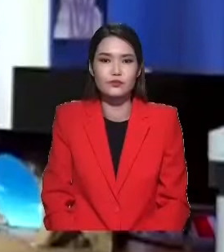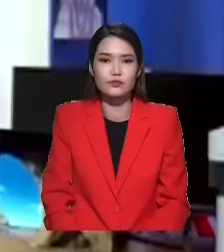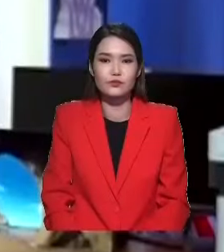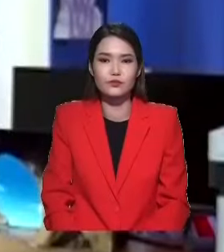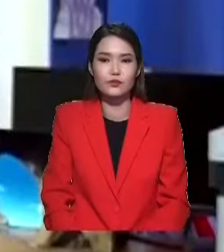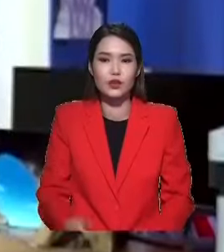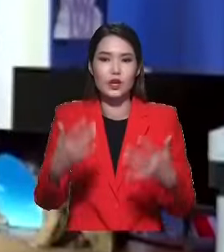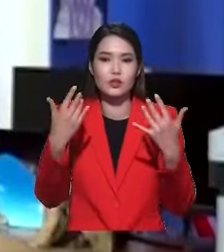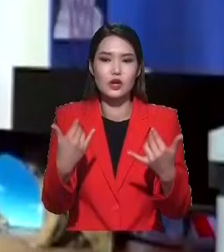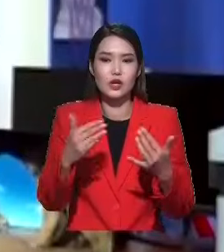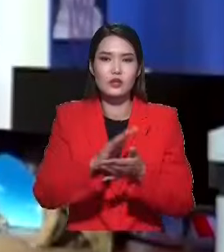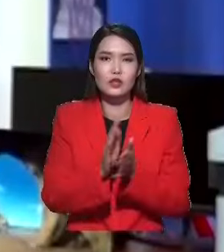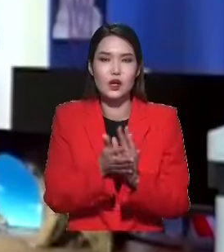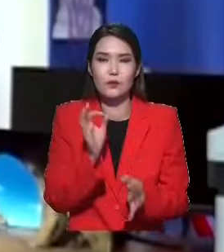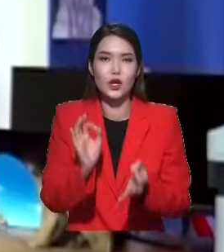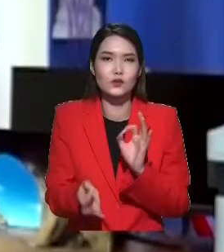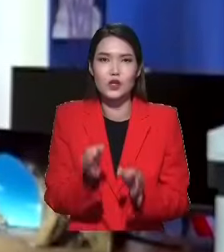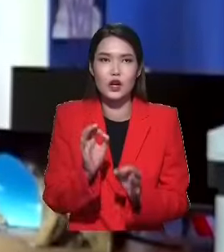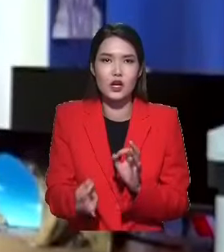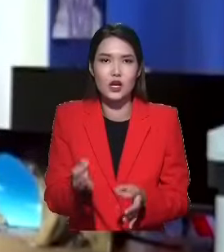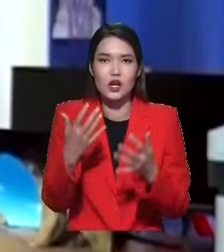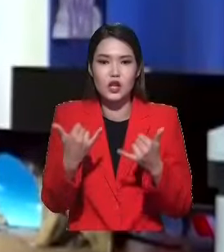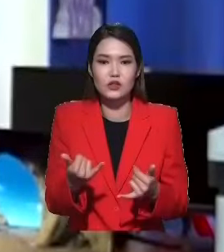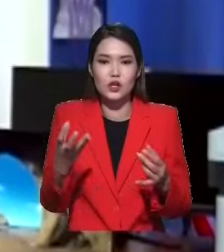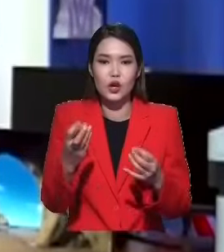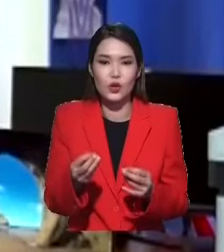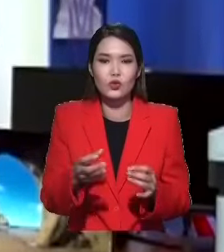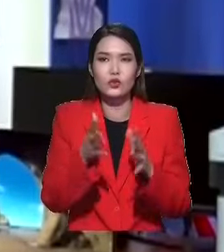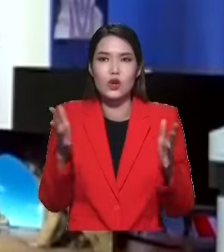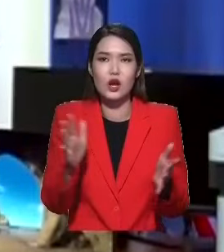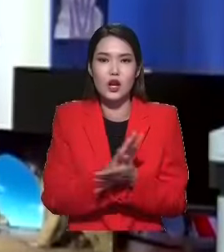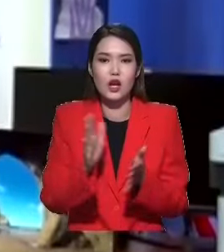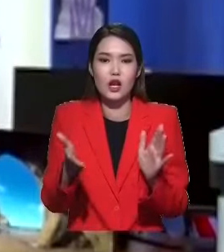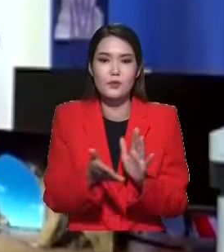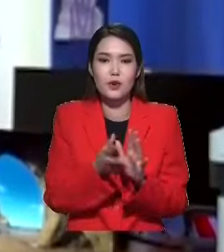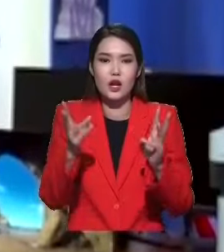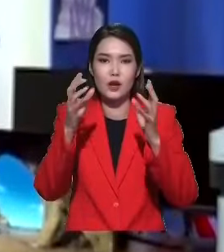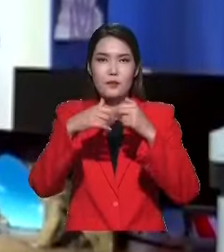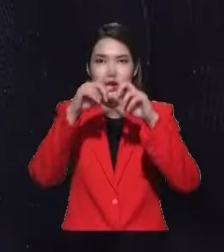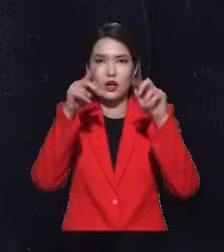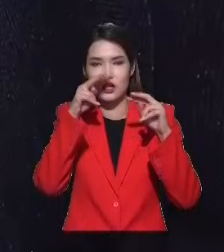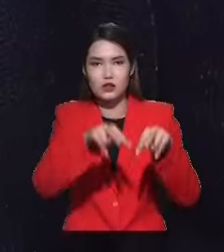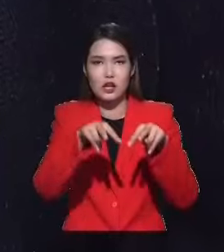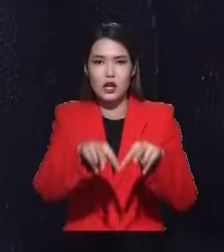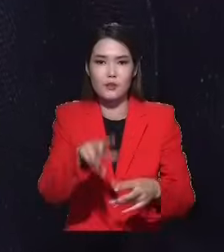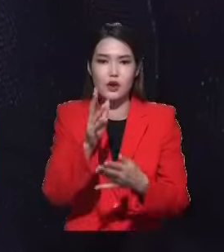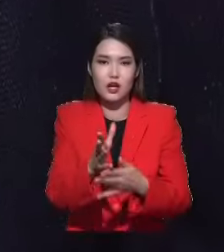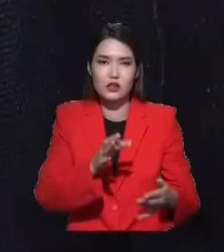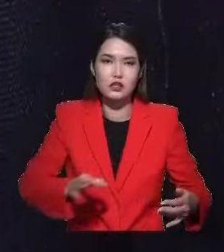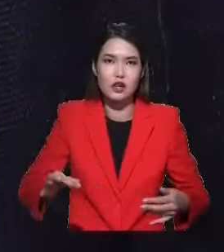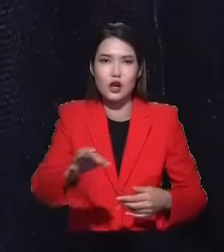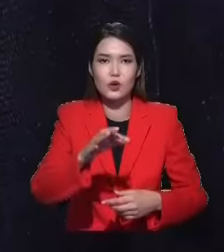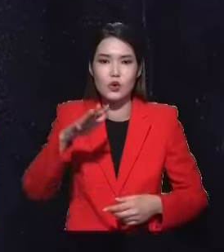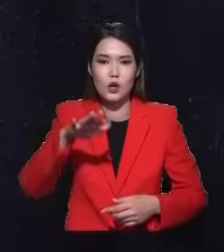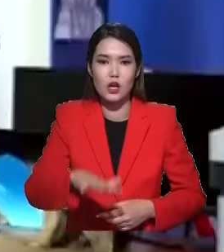Қазіргі таңда жағдай қалыпты. Гидрометеорологиялық жағдай бойынша мониторинг күнделікті жүргізілуде. Облыстық өзендер